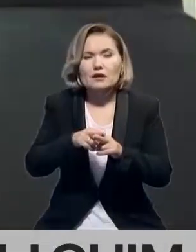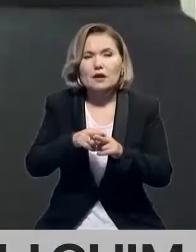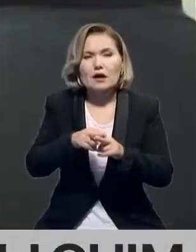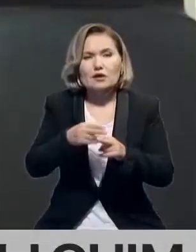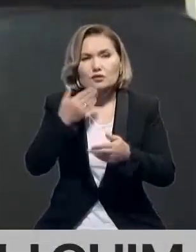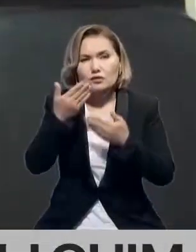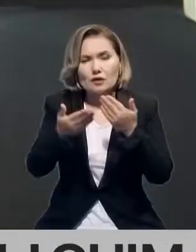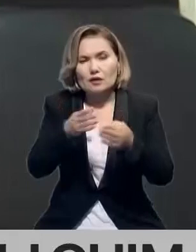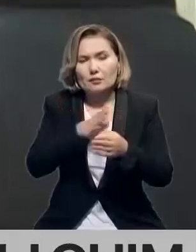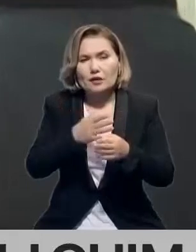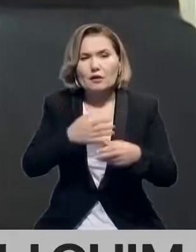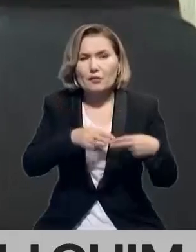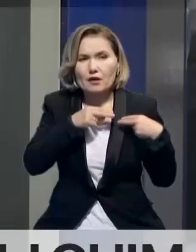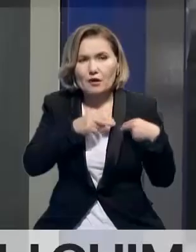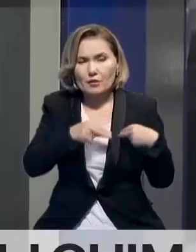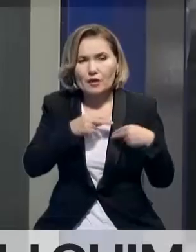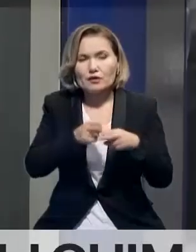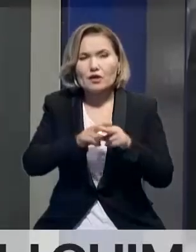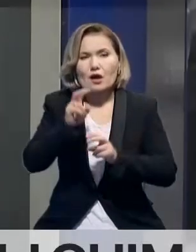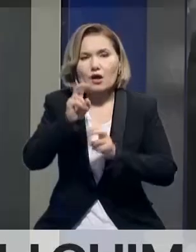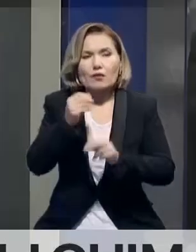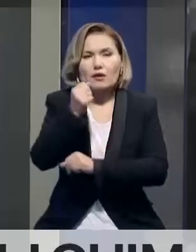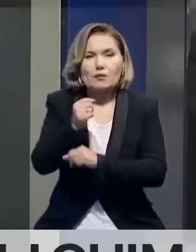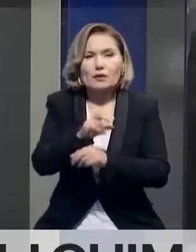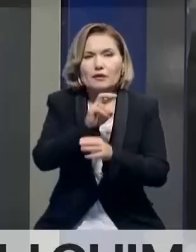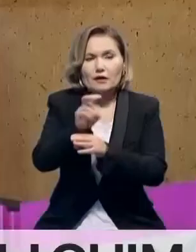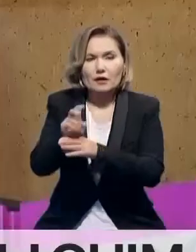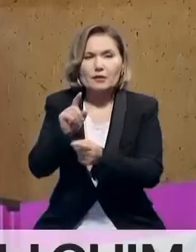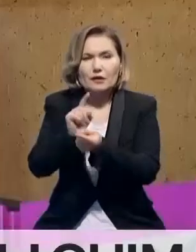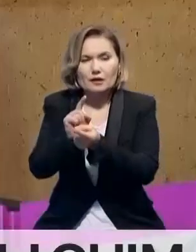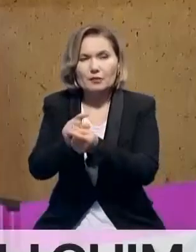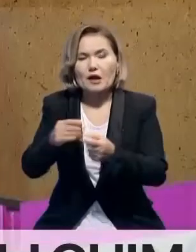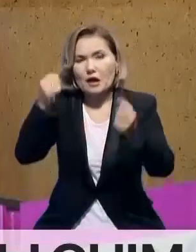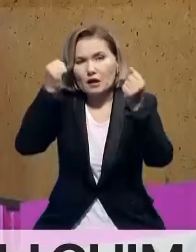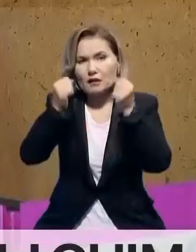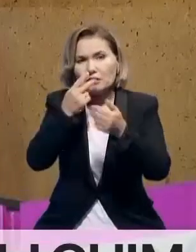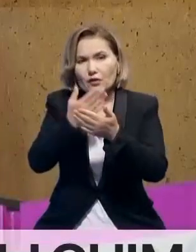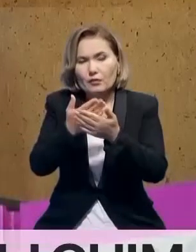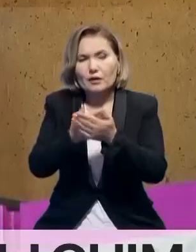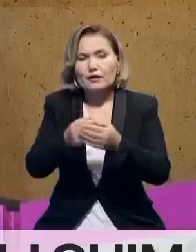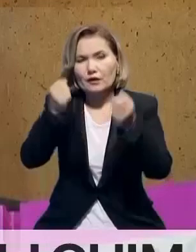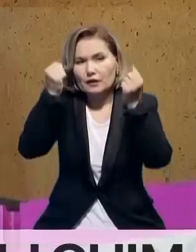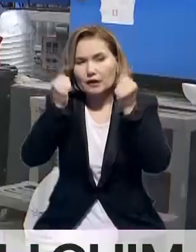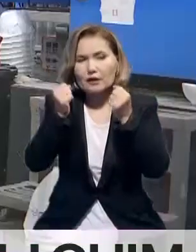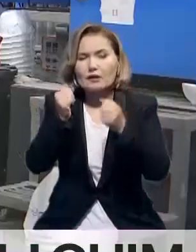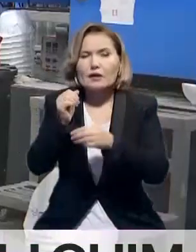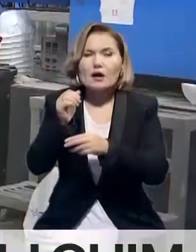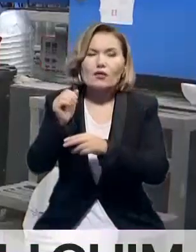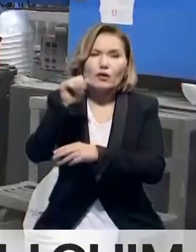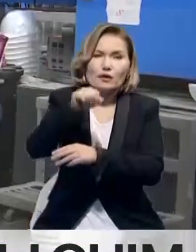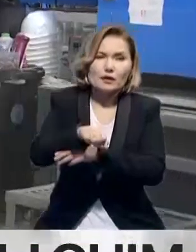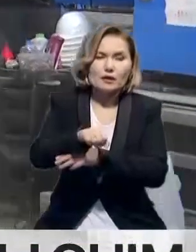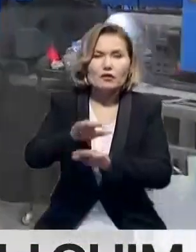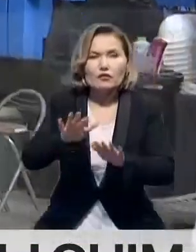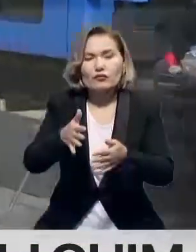себепті ерінбей өндіріс орындарына барып жұмысшылармен кездесіп, біздің жасап жатқан каска кигенде қалай, еңкегенде түсіп кетпей ма,